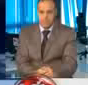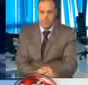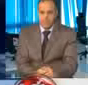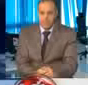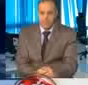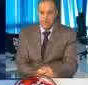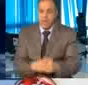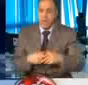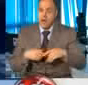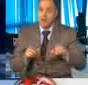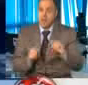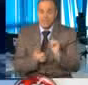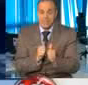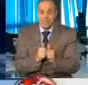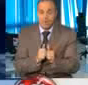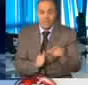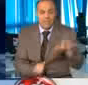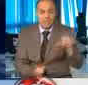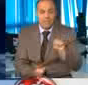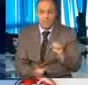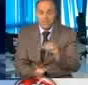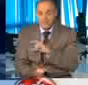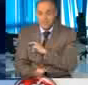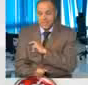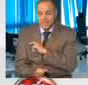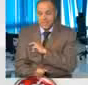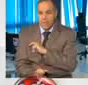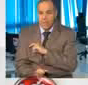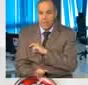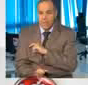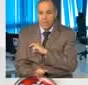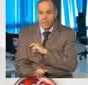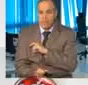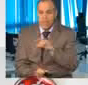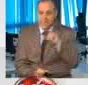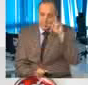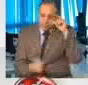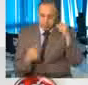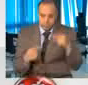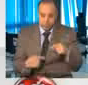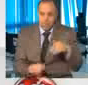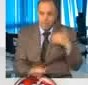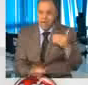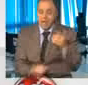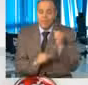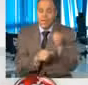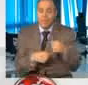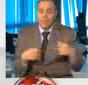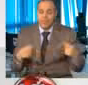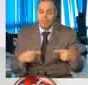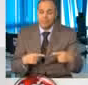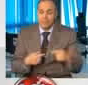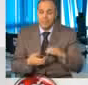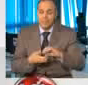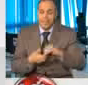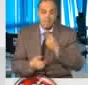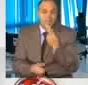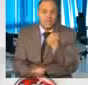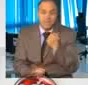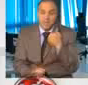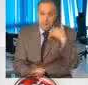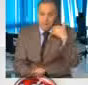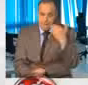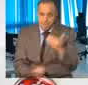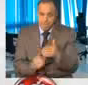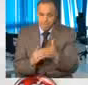في أخبار الرياضة، يستضيف النجم الساحلي نادي أولمبيك سيدي بوزيد وتلاقي الشبيبة القيروانية اتحاد بنجردان